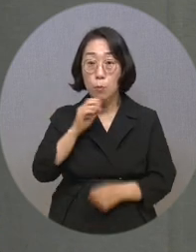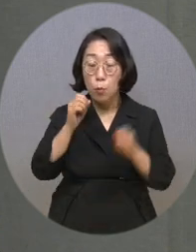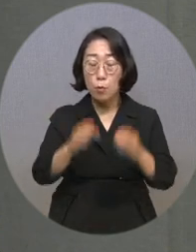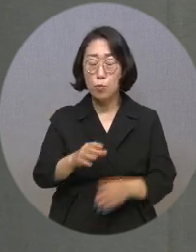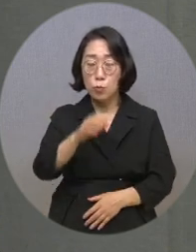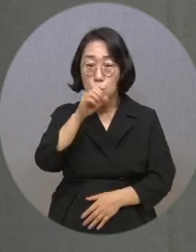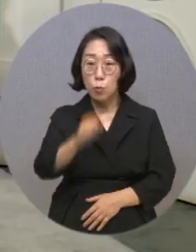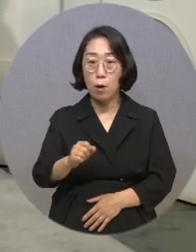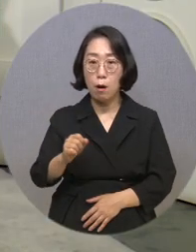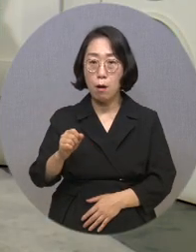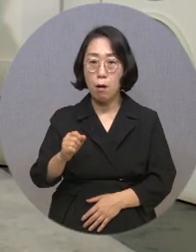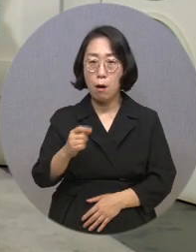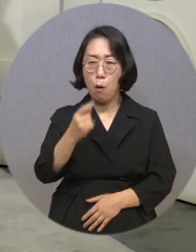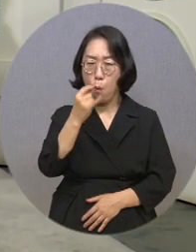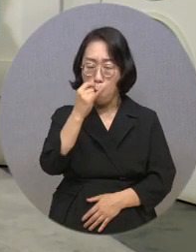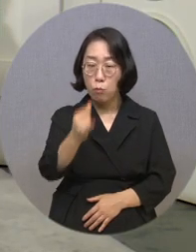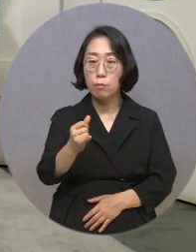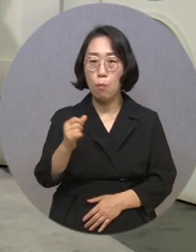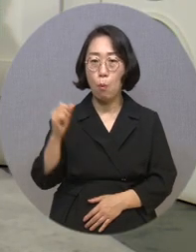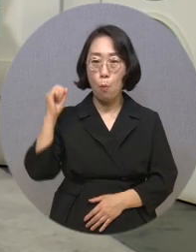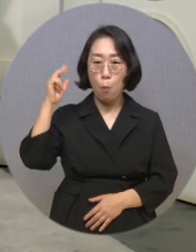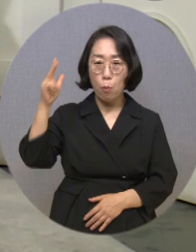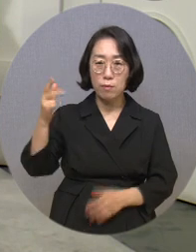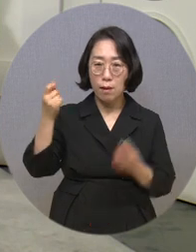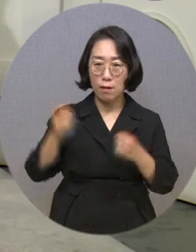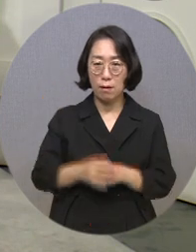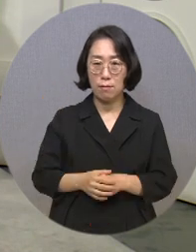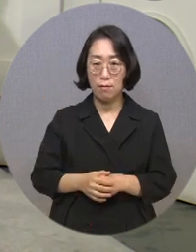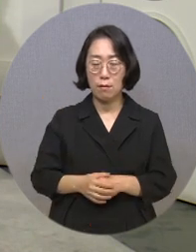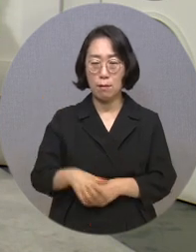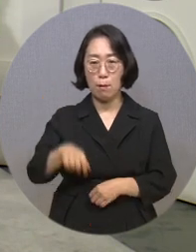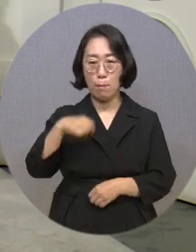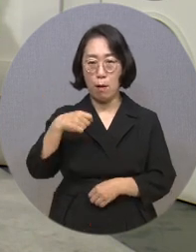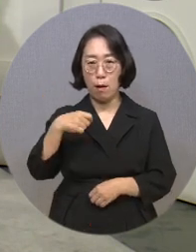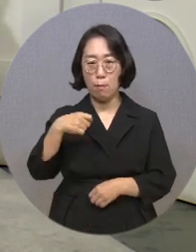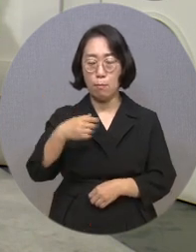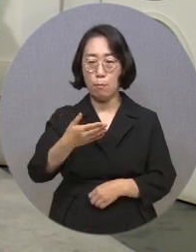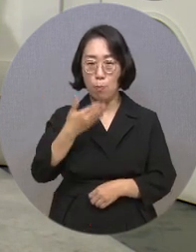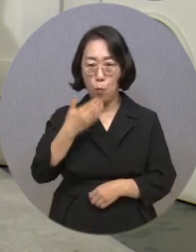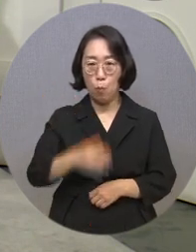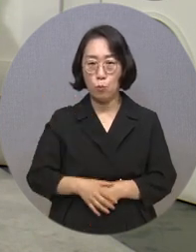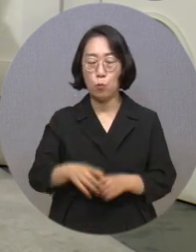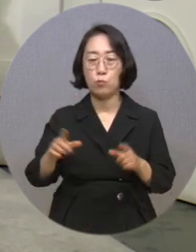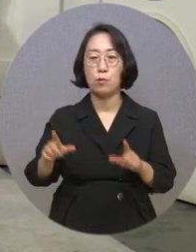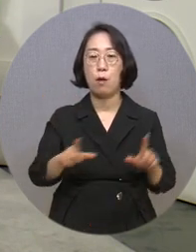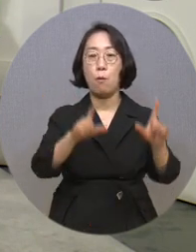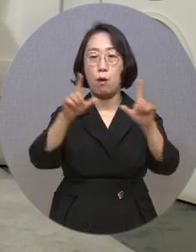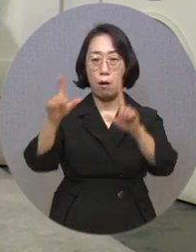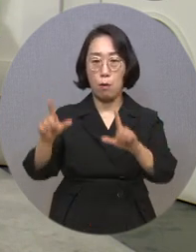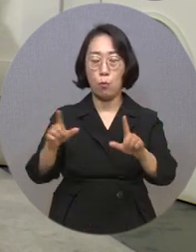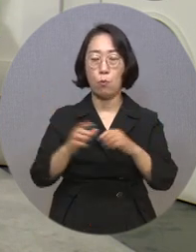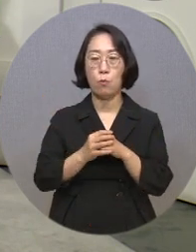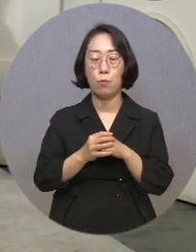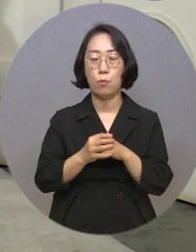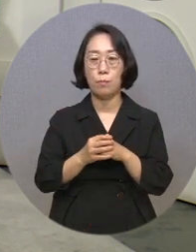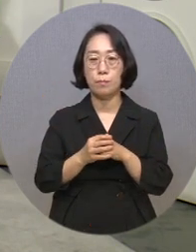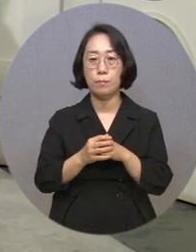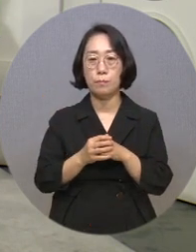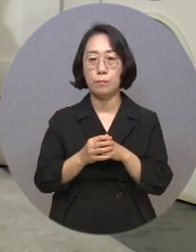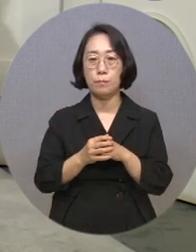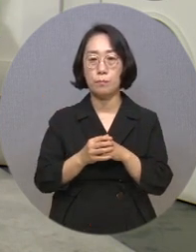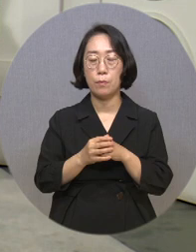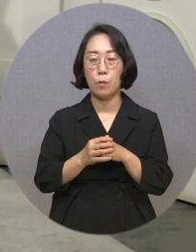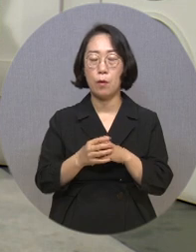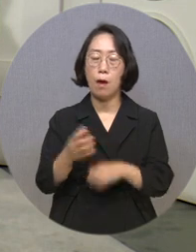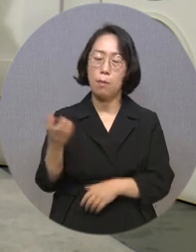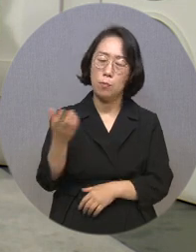네, 준. 네. 네. 그래서 이제 식당에 가서 밥 먹고 또 생활하고 그리고